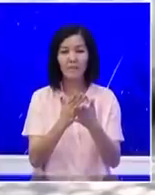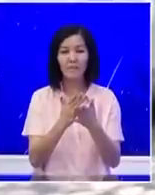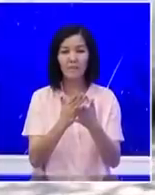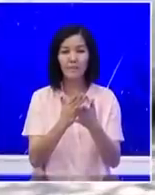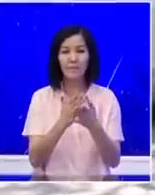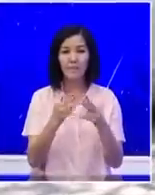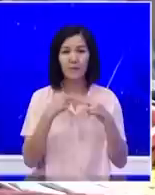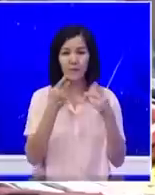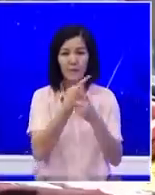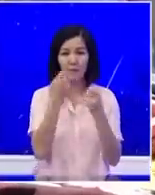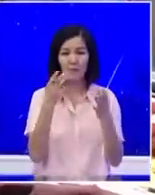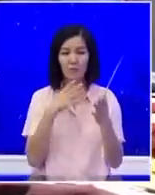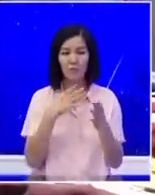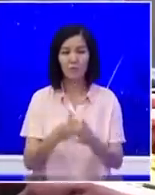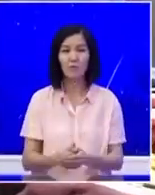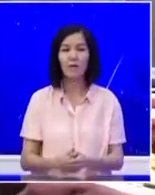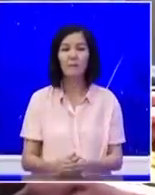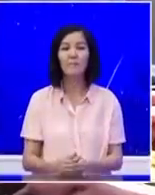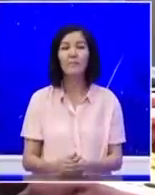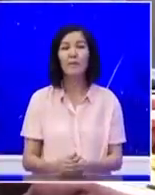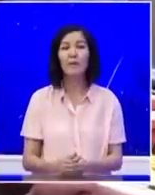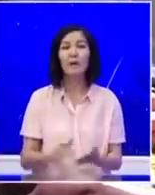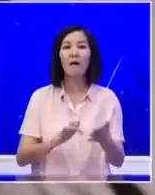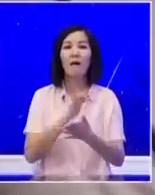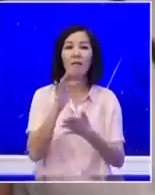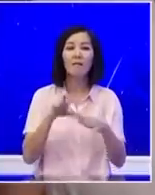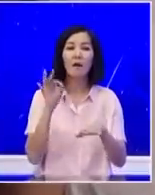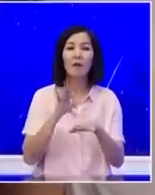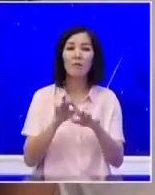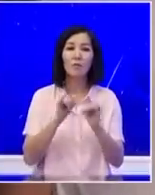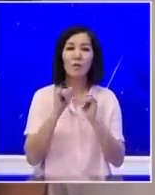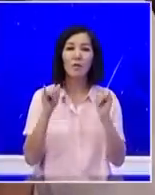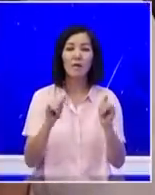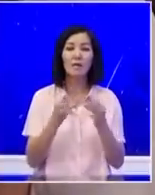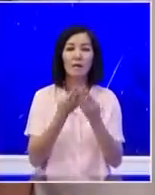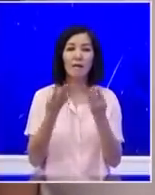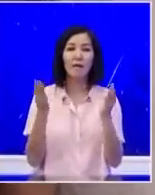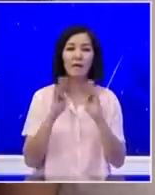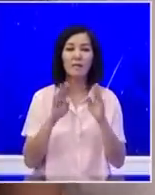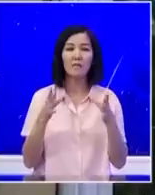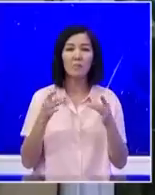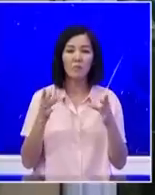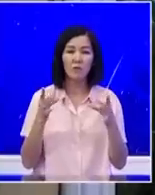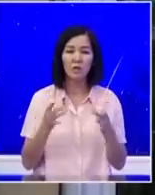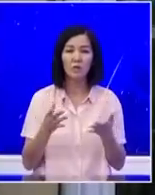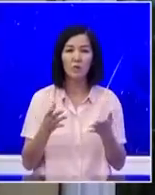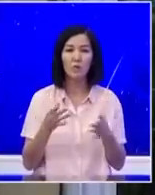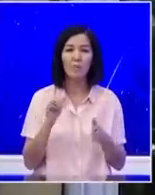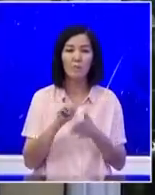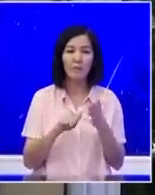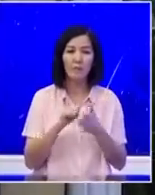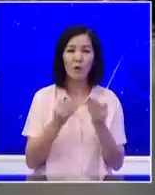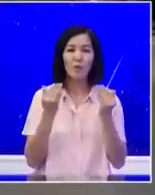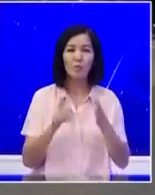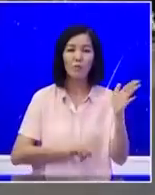жұмыстары жүргізіліп жатыр. Мамандардың ақпарынша, қаладағы індеттің өршуіне карантин режимінің босаңсуы себеп. Сондықтан бүгіннен